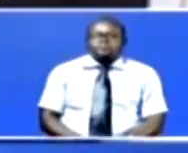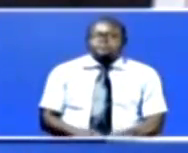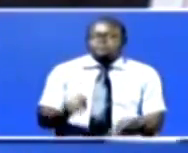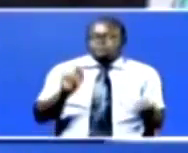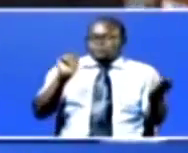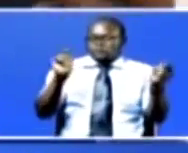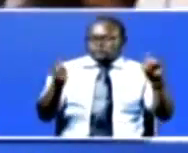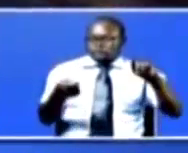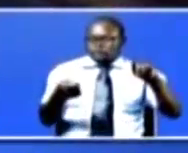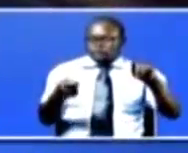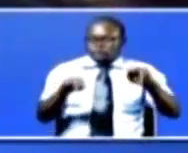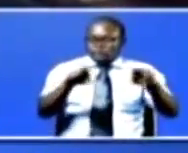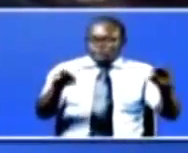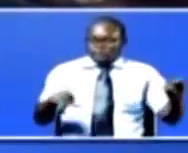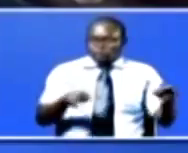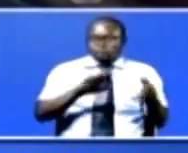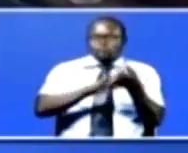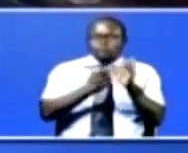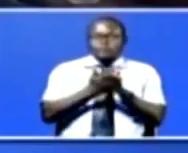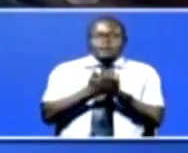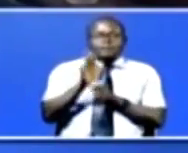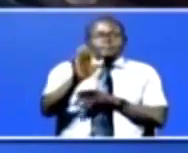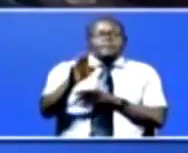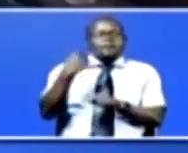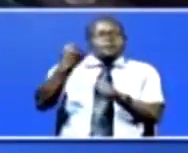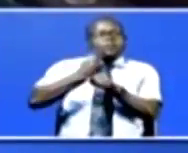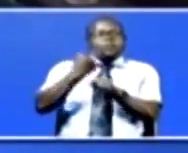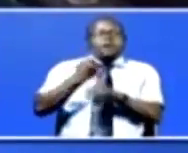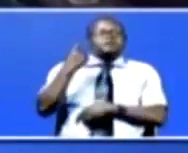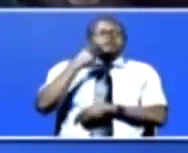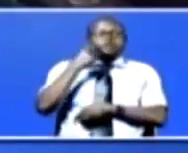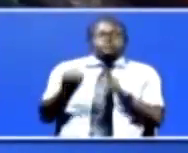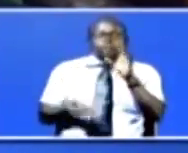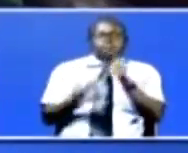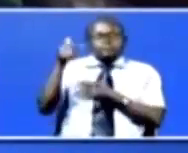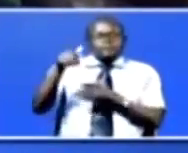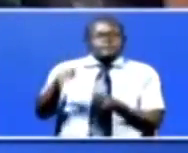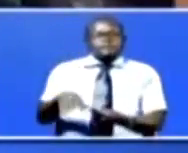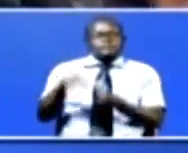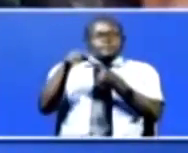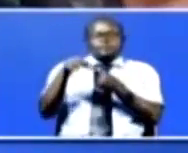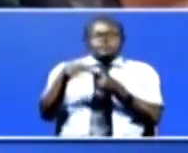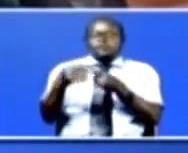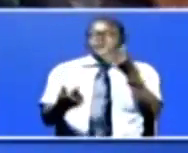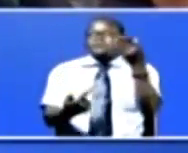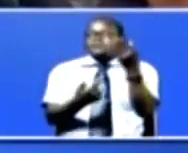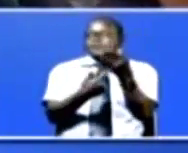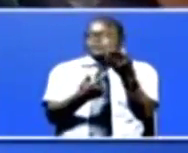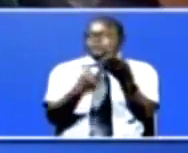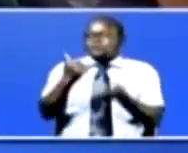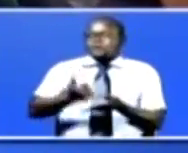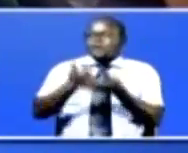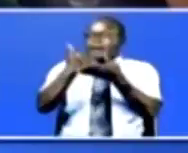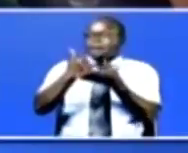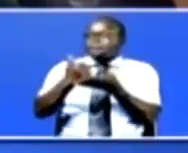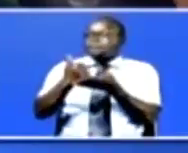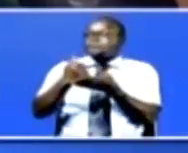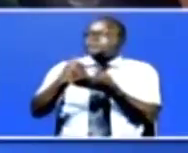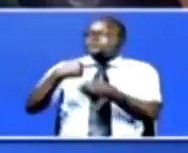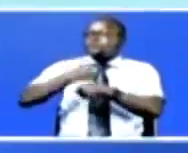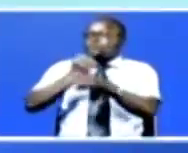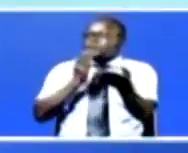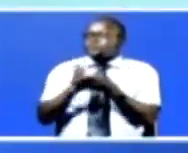Wameligeuza ukumbi huu kwa karakana yao ambao wamevumbua kifaa hiki mahususi kinachosaidia kutathmini usalama wa